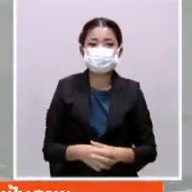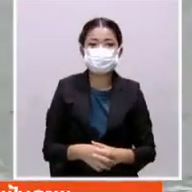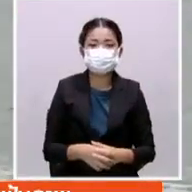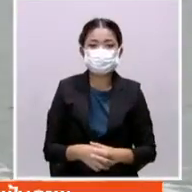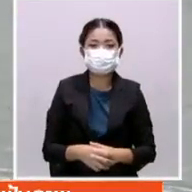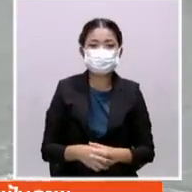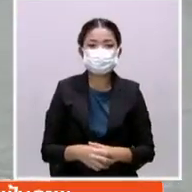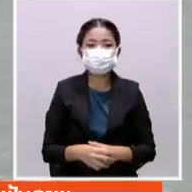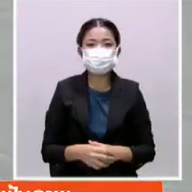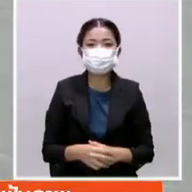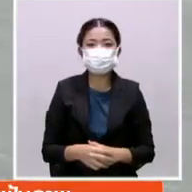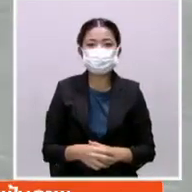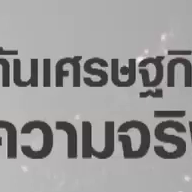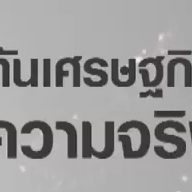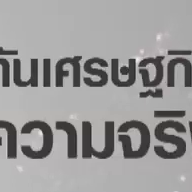นี้ครับ